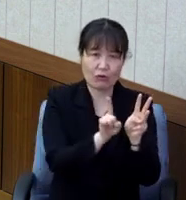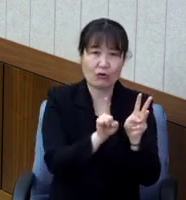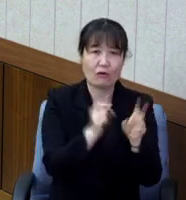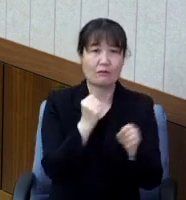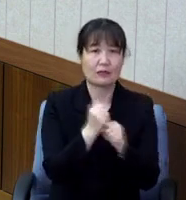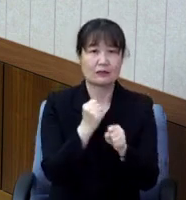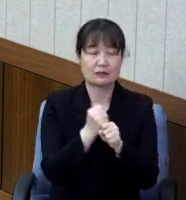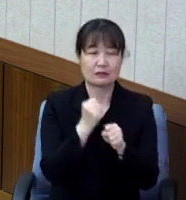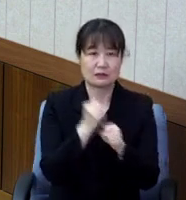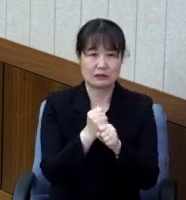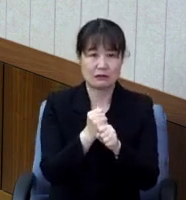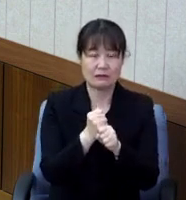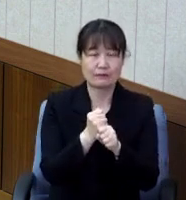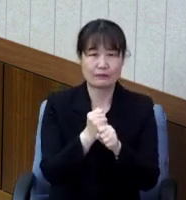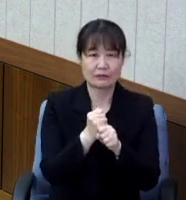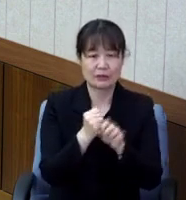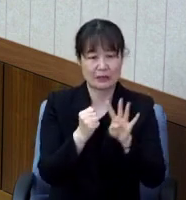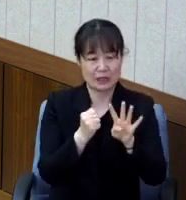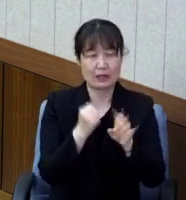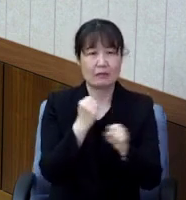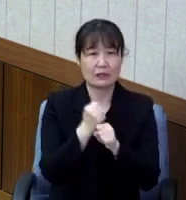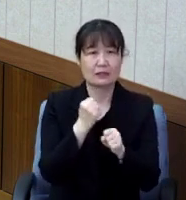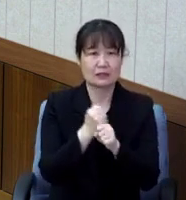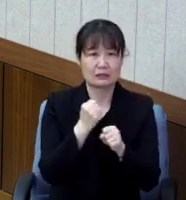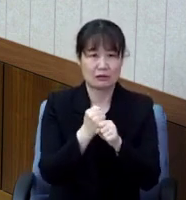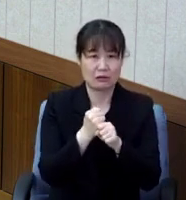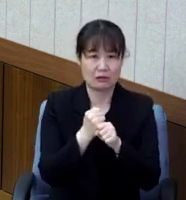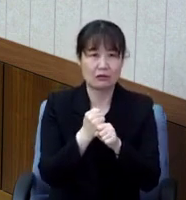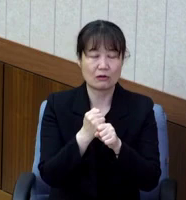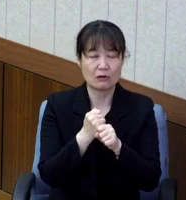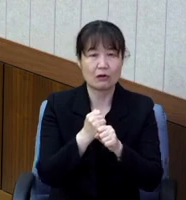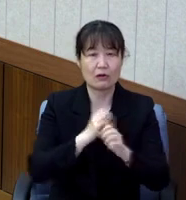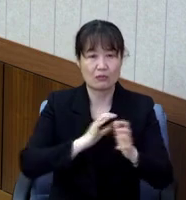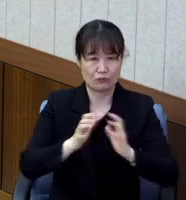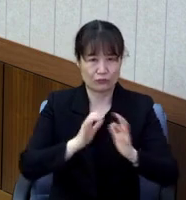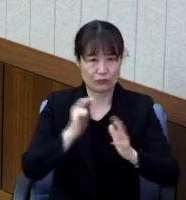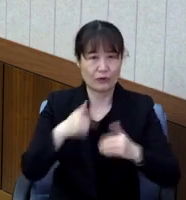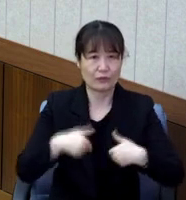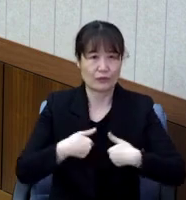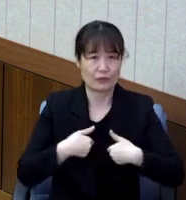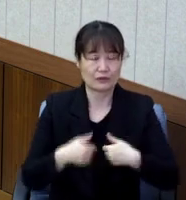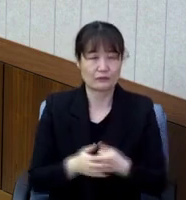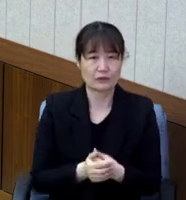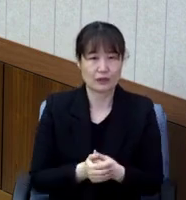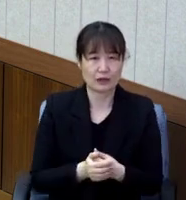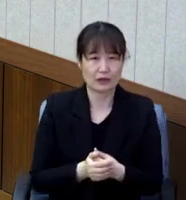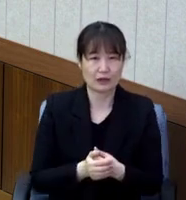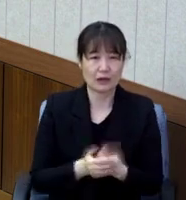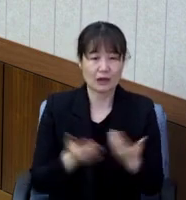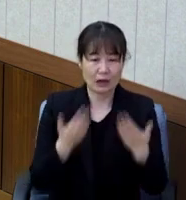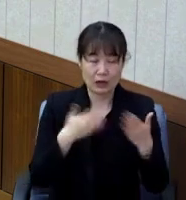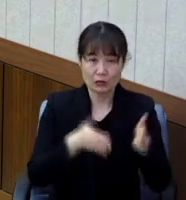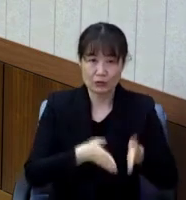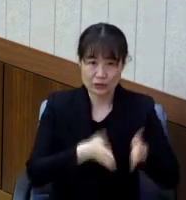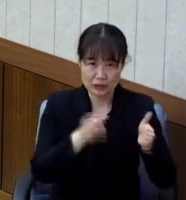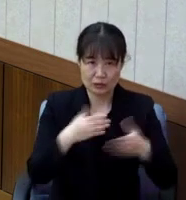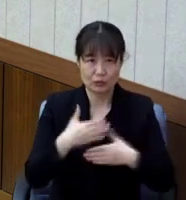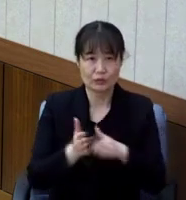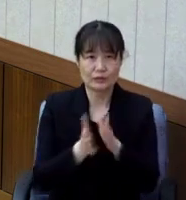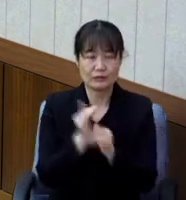설치하여 사면으로 확대하는 논의와 검토가 필요하겠습니다. 통학로 안전과 시민의 안전을